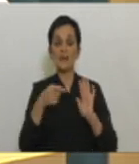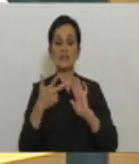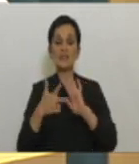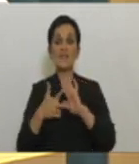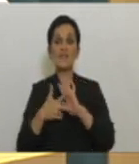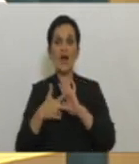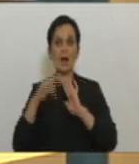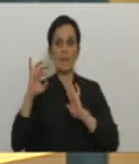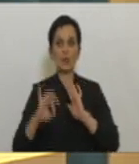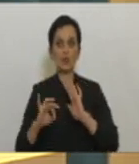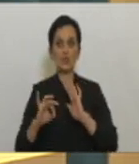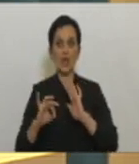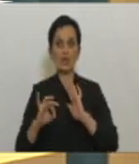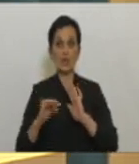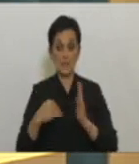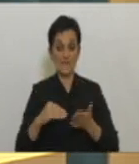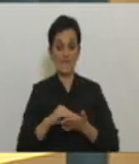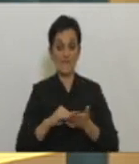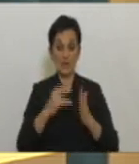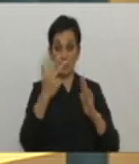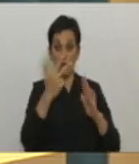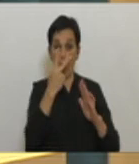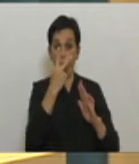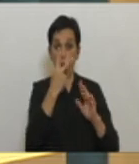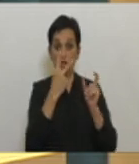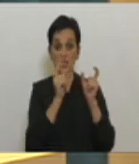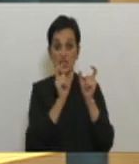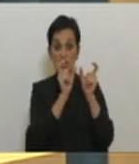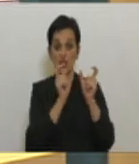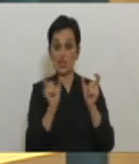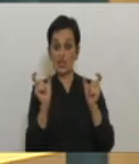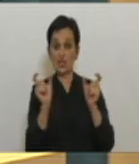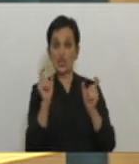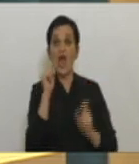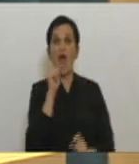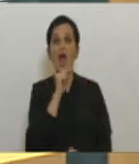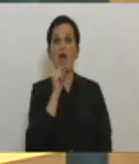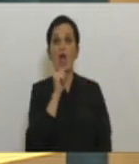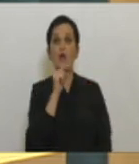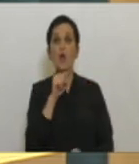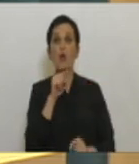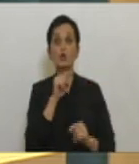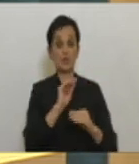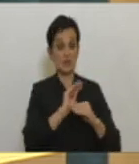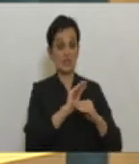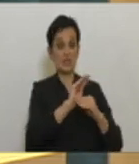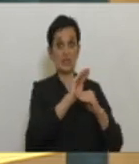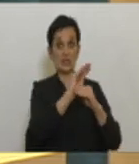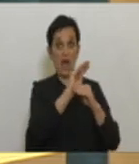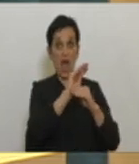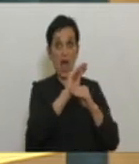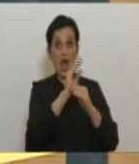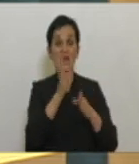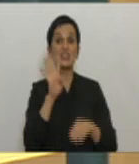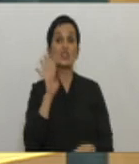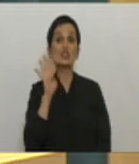دی پروتنتی فی میورد اور نیش نا اقتصادی زردیس پونزه داد خودت